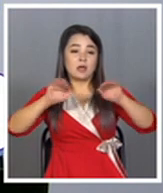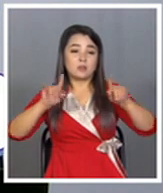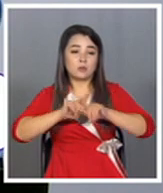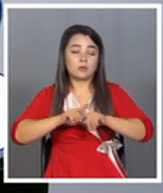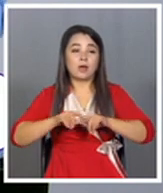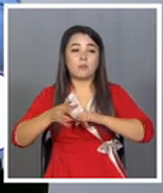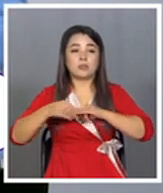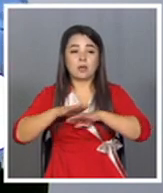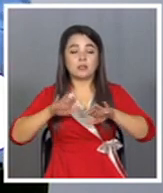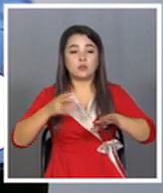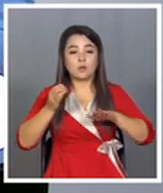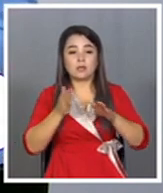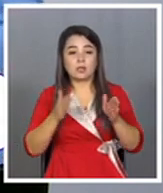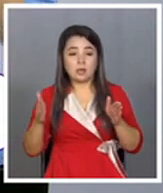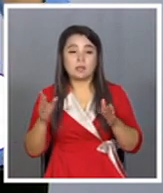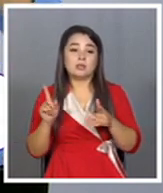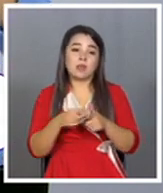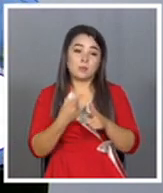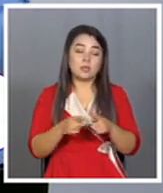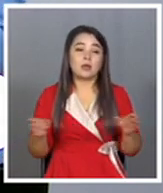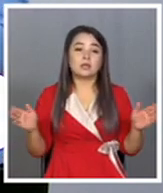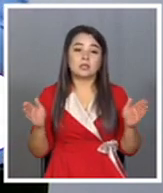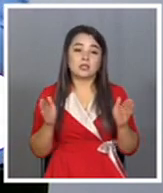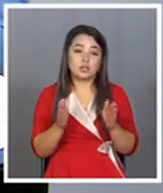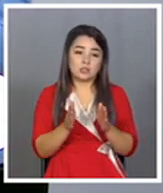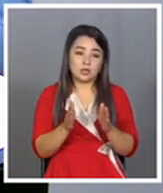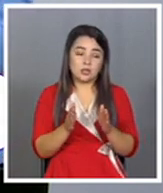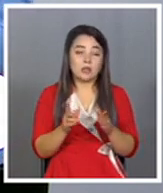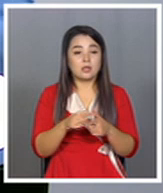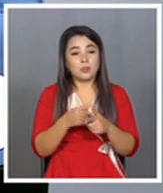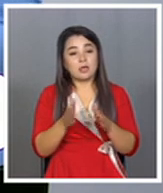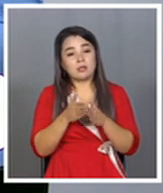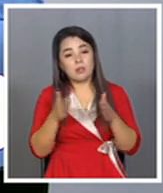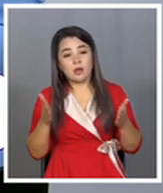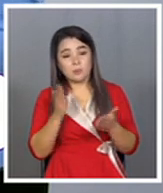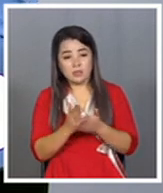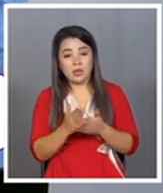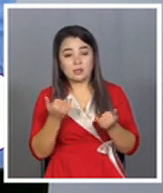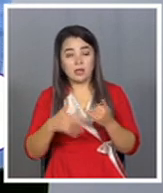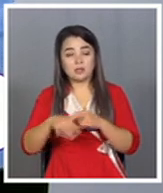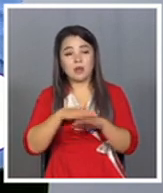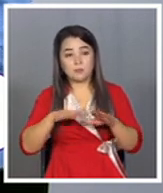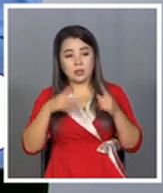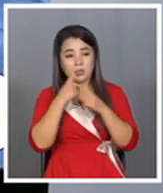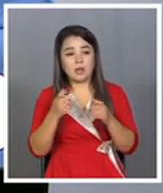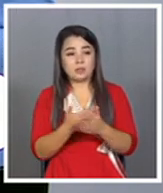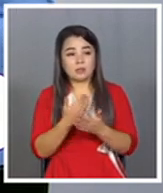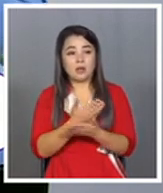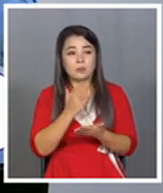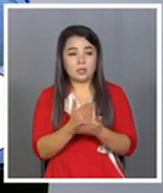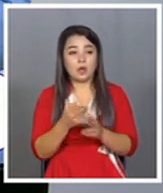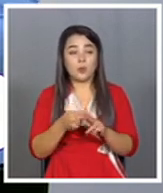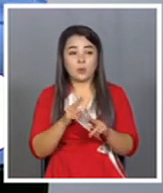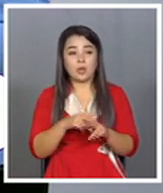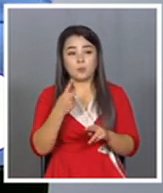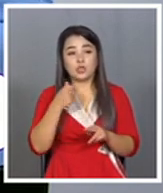алыстап жылжиды. Немесе олар бір-біріне қарай жылжуы мүмкін. Жалпы континенттік дрейф гипотезасы бойынша олардың